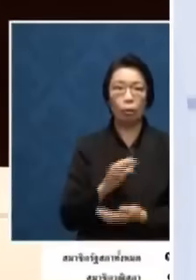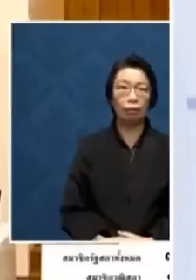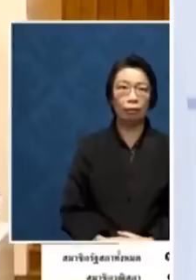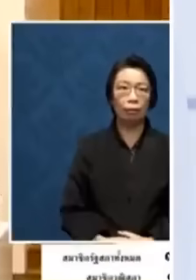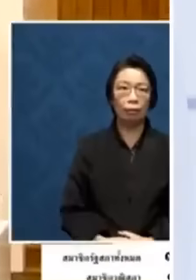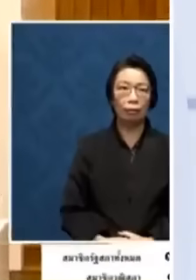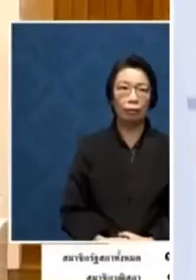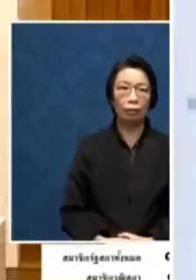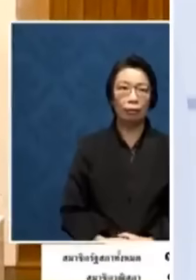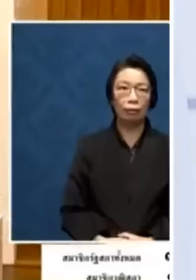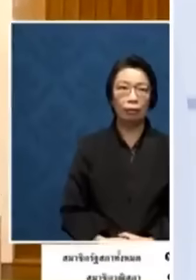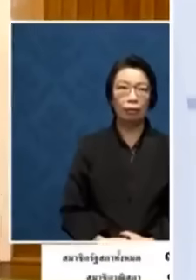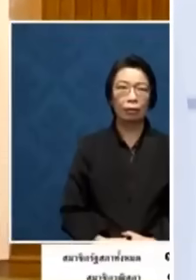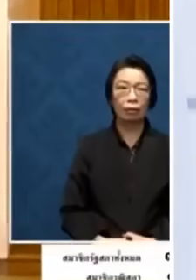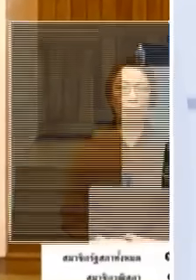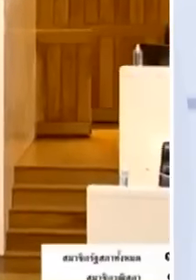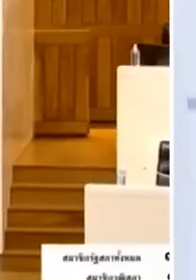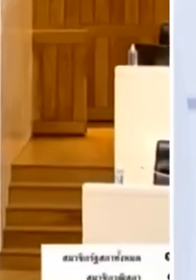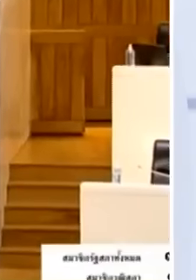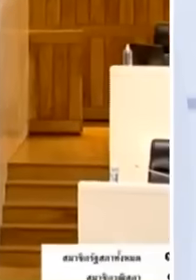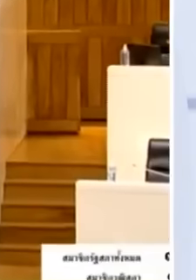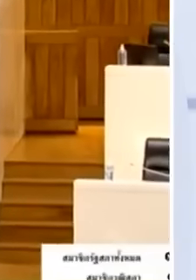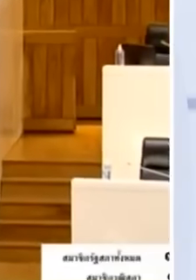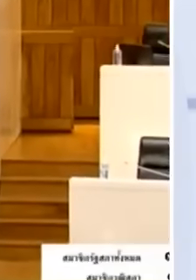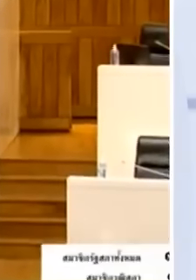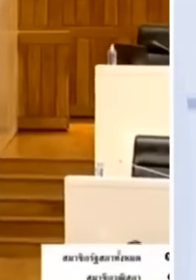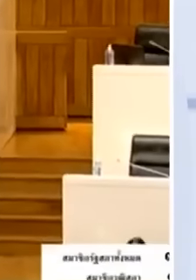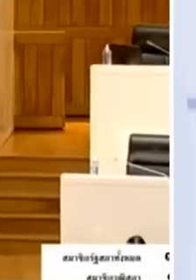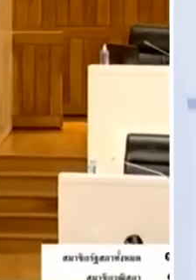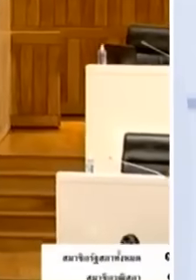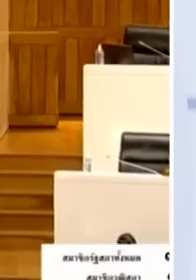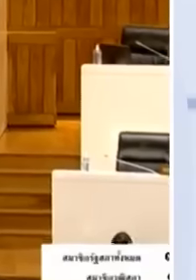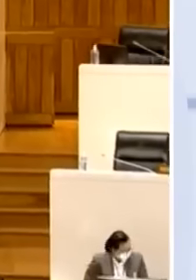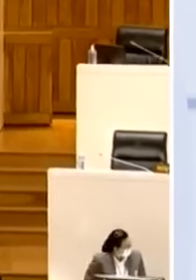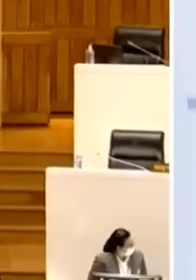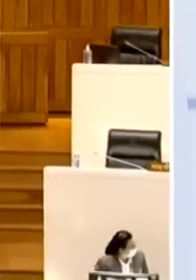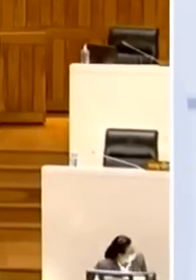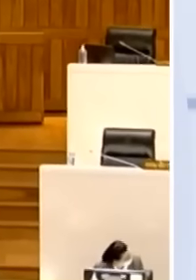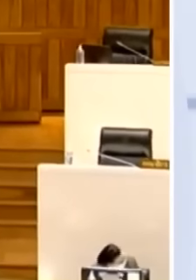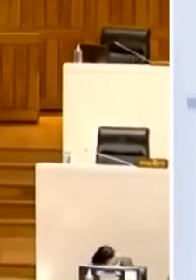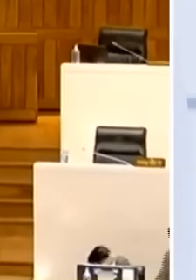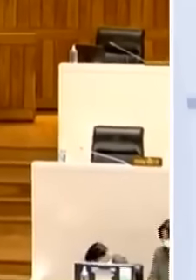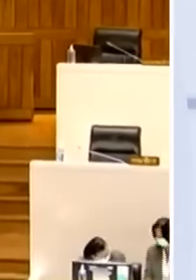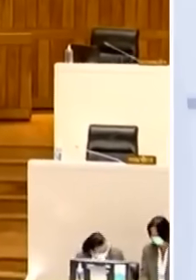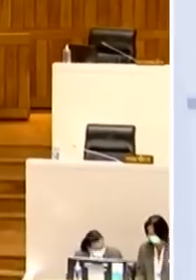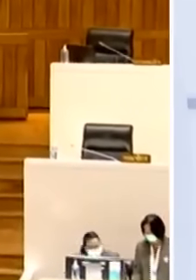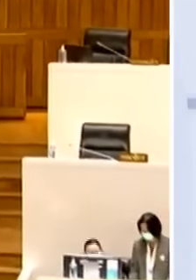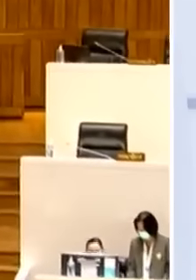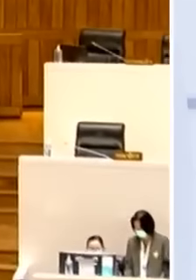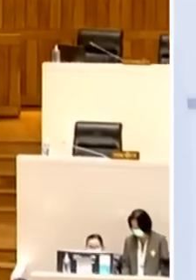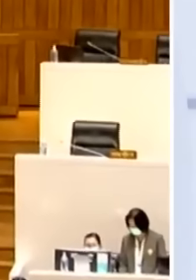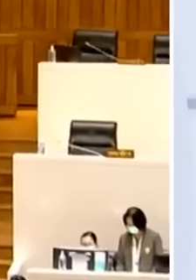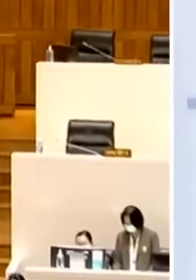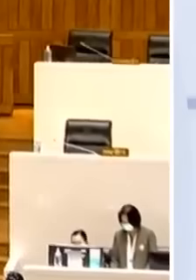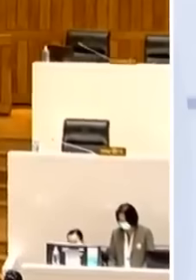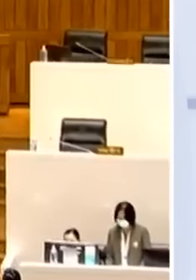อะทำไมองค์ประชุมสภาเนี่ยมันไม่ครบสักทีไม่ครบไม่ใช่ว่าไม่เดินทางมานะ อยู่หน้าห้องนั่นแหละ อยู่หน้าห้อง